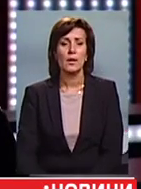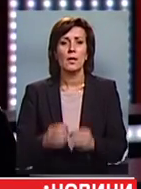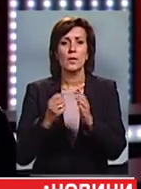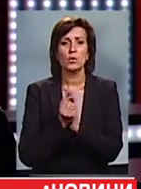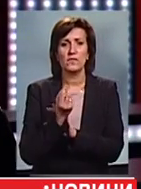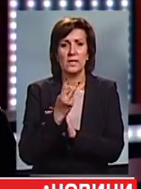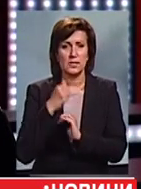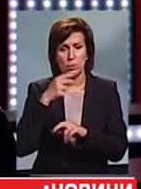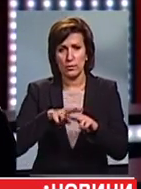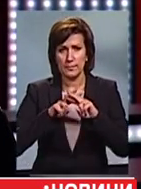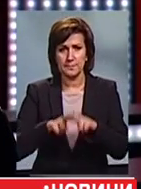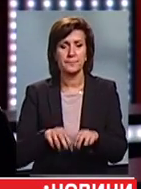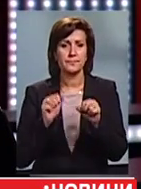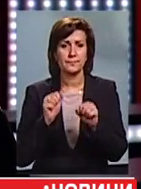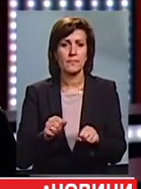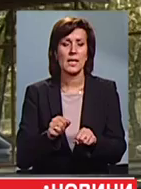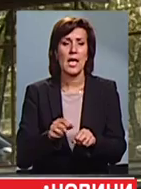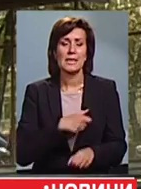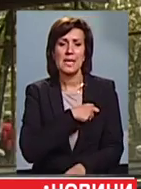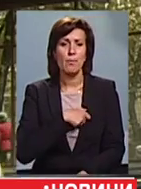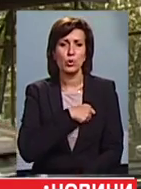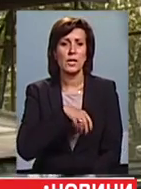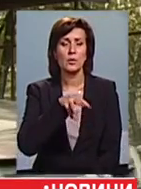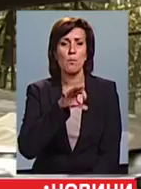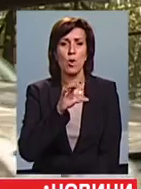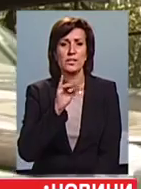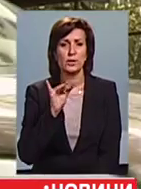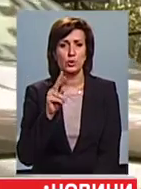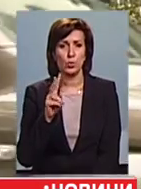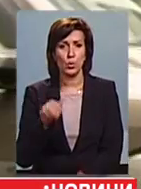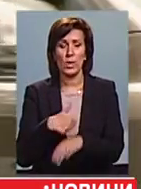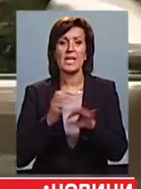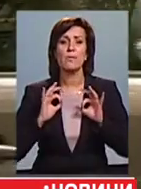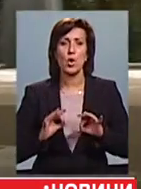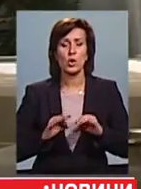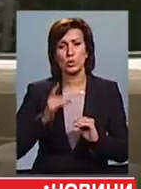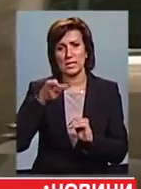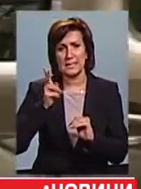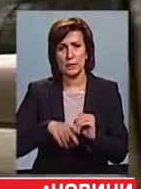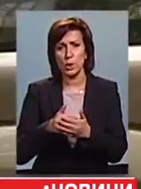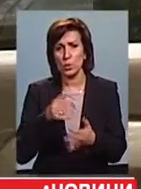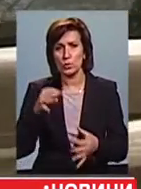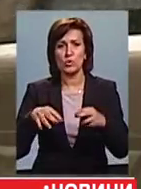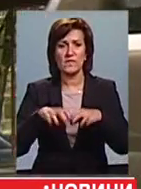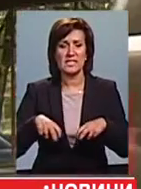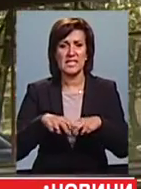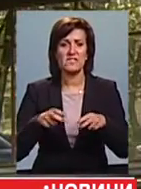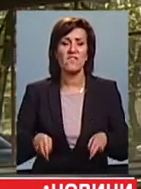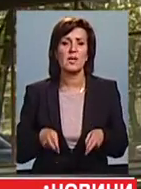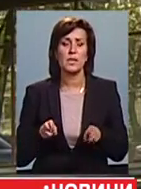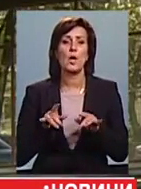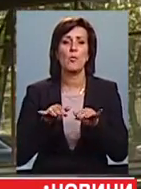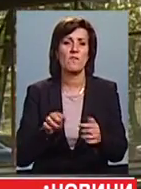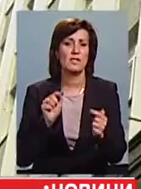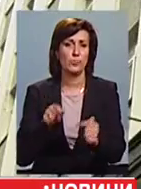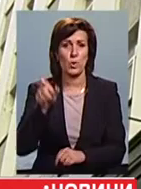До 12 років ув'язнення загрожує депутату від радикальної партії Ігорові Мосійчуку. Генпрокуратура закінчила досудове слідство в кримінальному